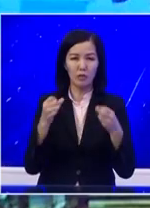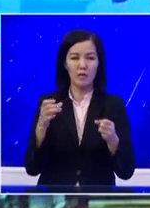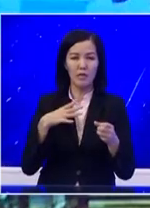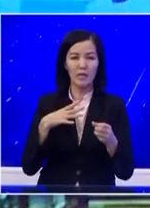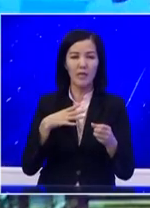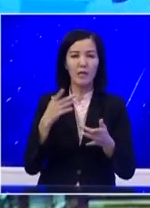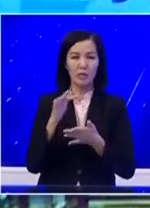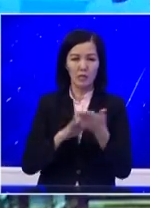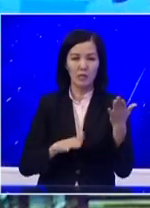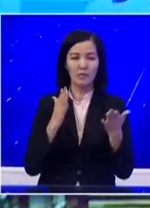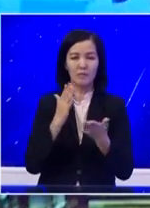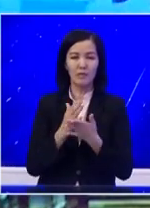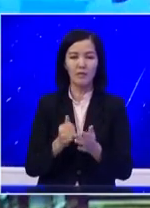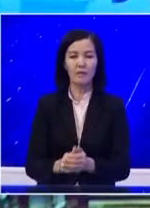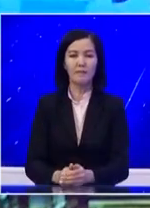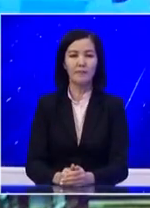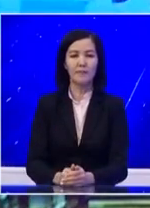Әлде ем-домын алып жатқандар да бар.